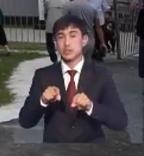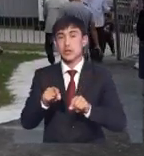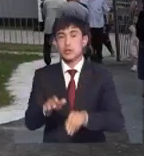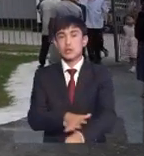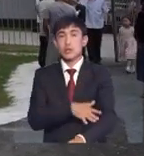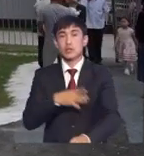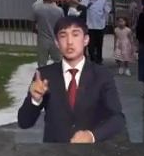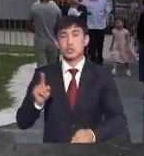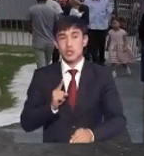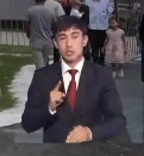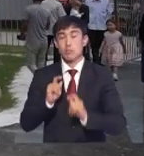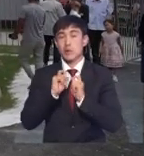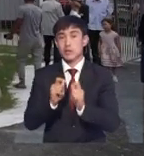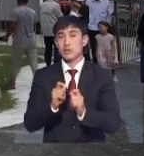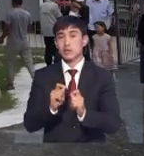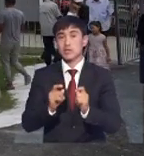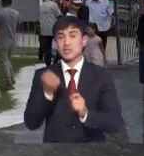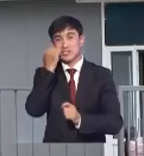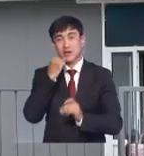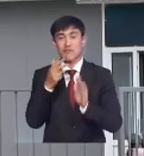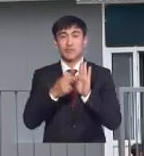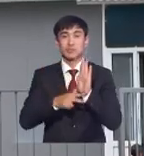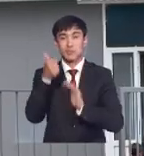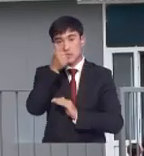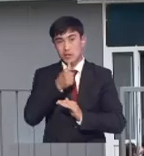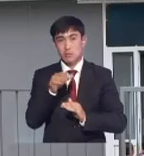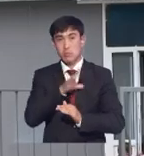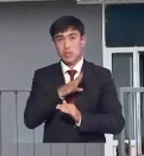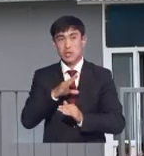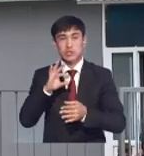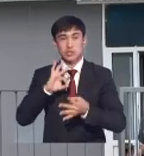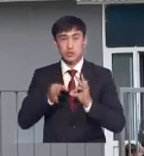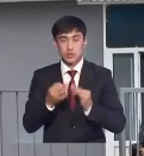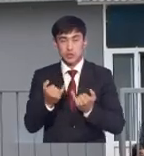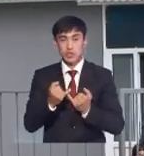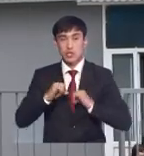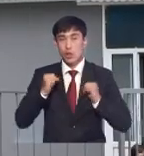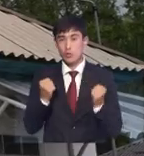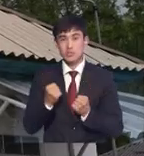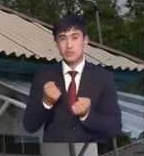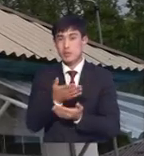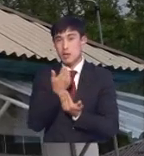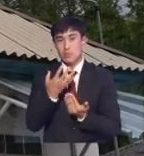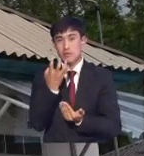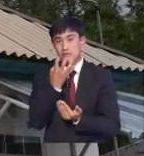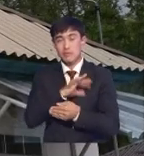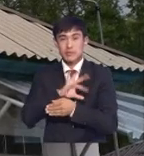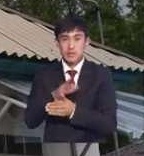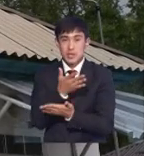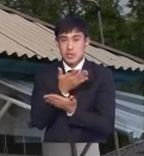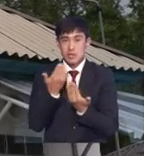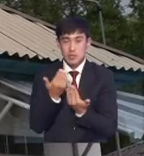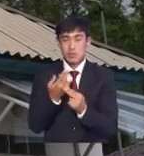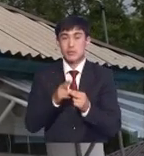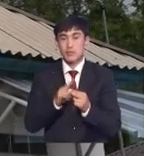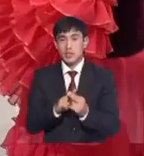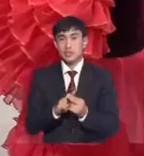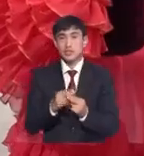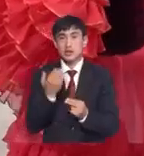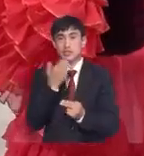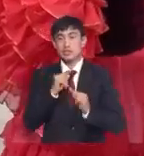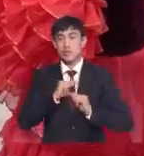вести прием в старом, построенном в начале 80-х годов здании, было все сложнее. Холодные зимы и отсутствие необходимого оснащения не могло не сказываться на